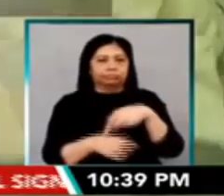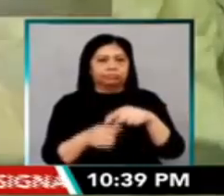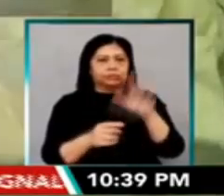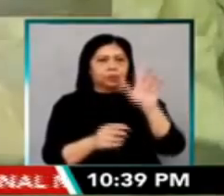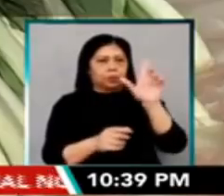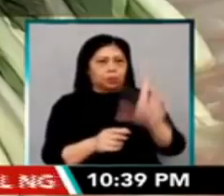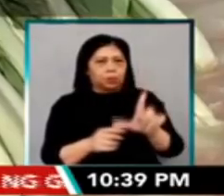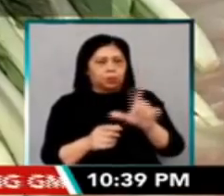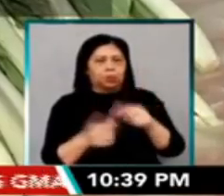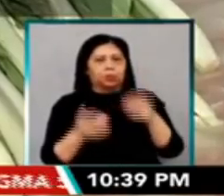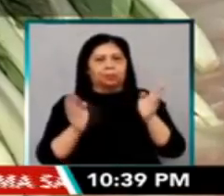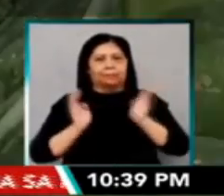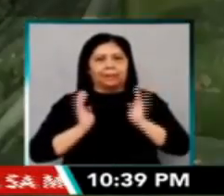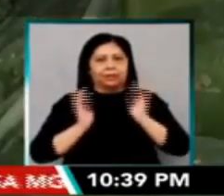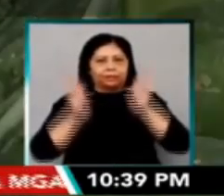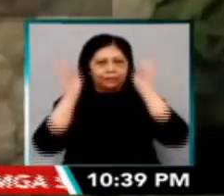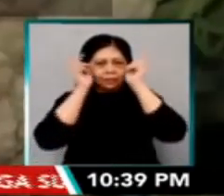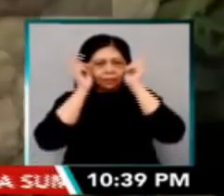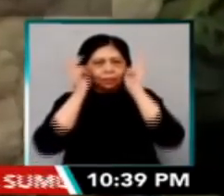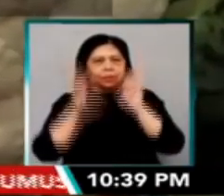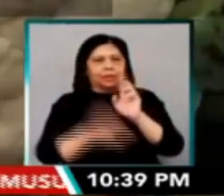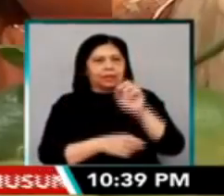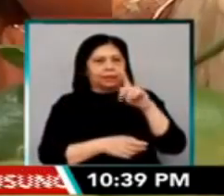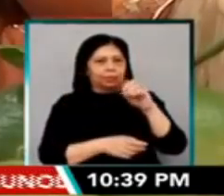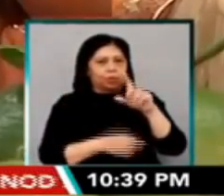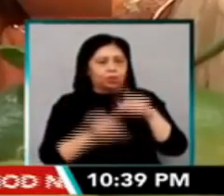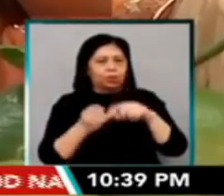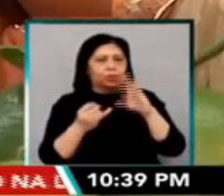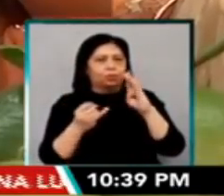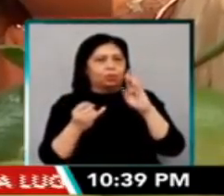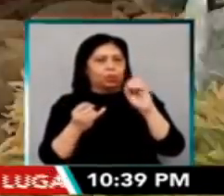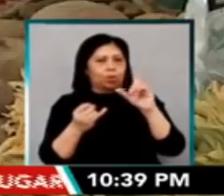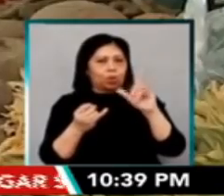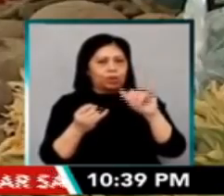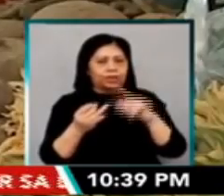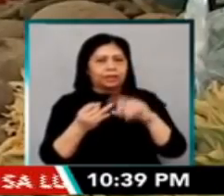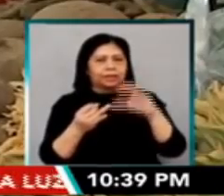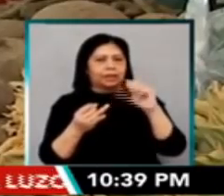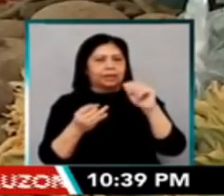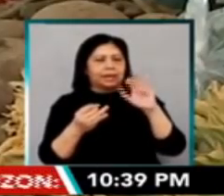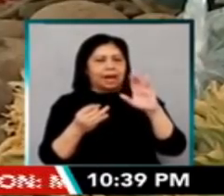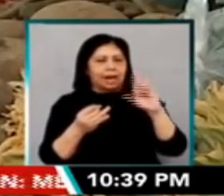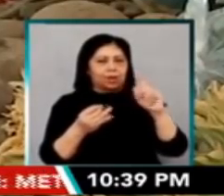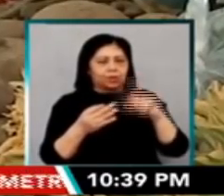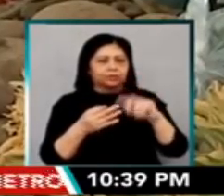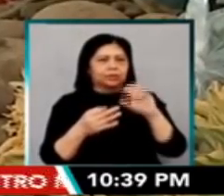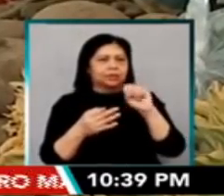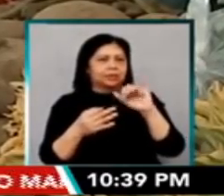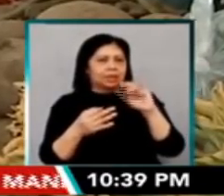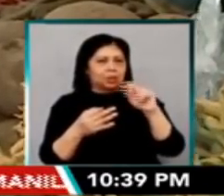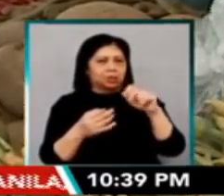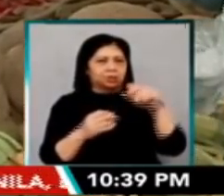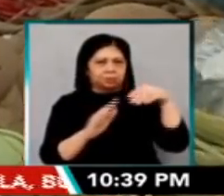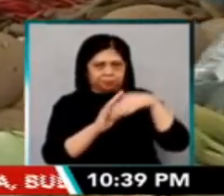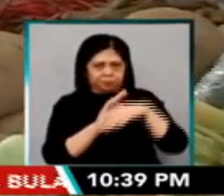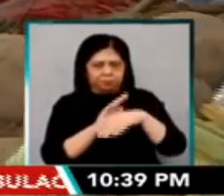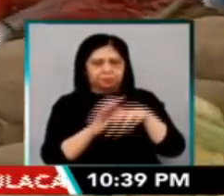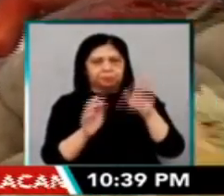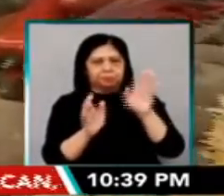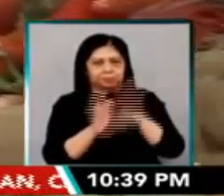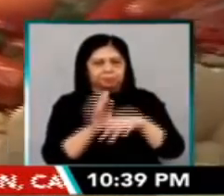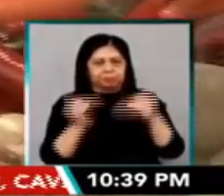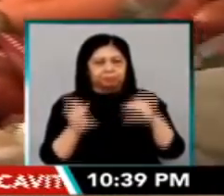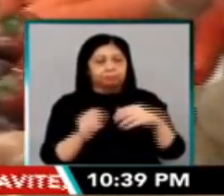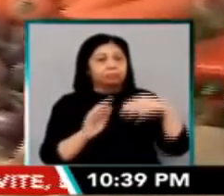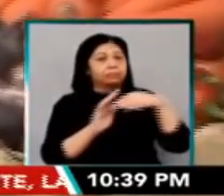ng repolyo, pechay bagyo, broccoli, cauliflower, carrots at sayote. Ayon sa Department of Agriculture, pababa na ang presyo